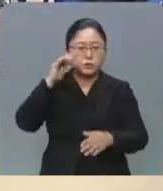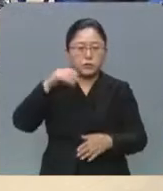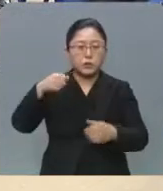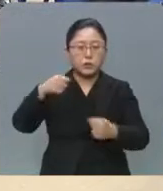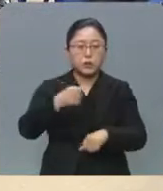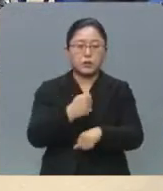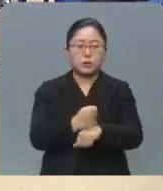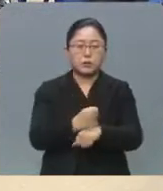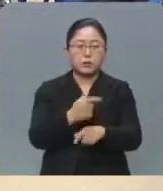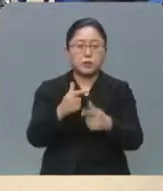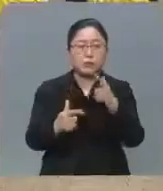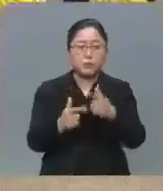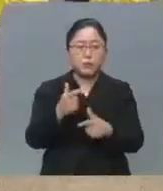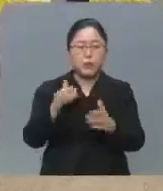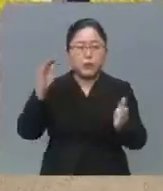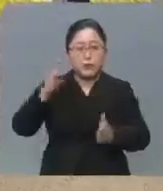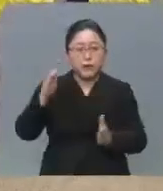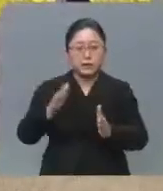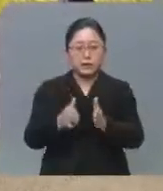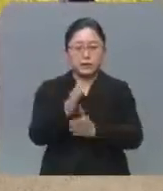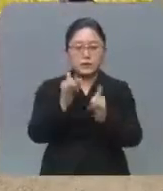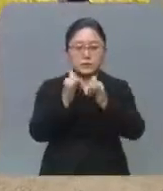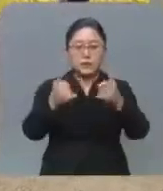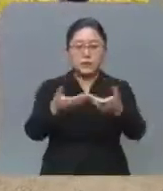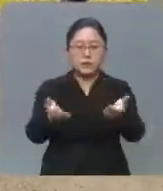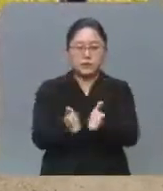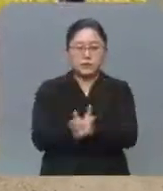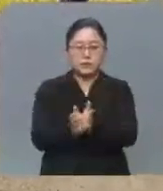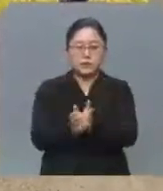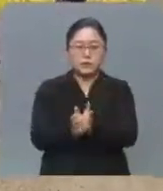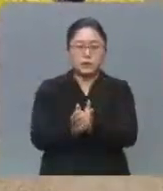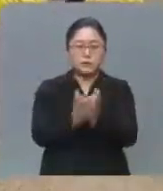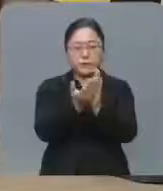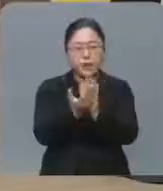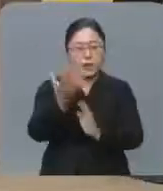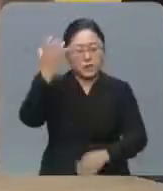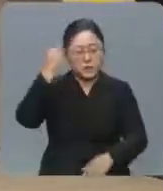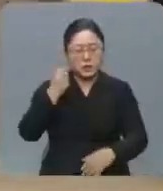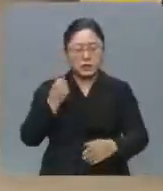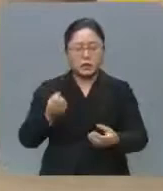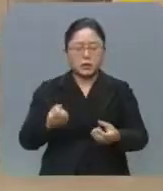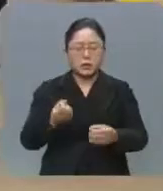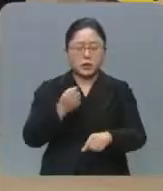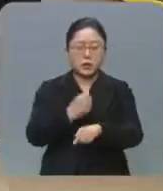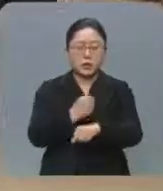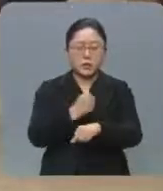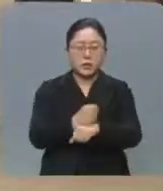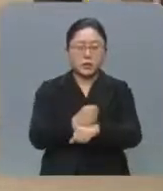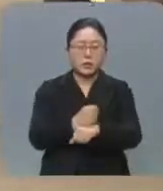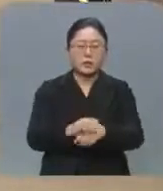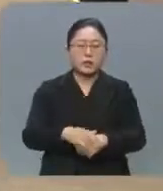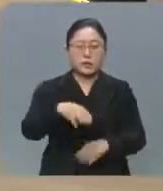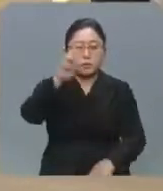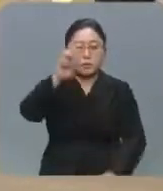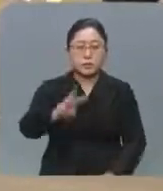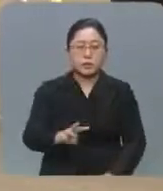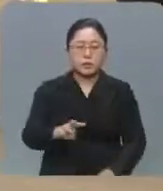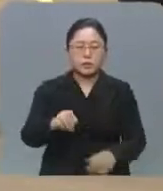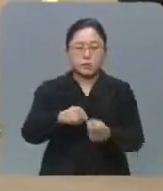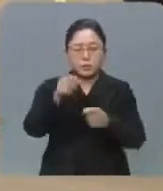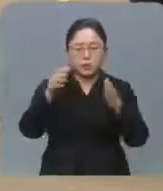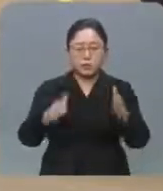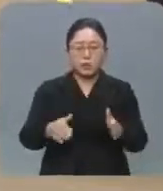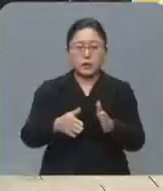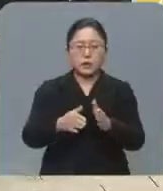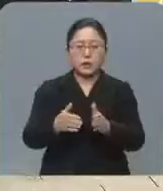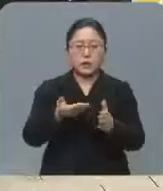열렸고 목포에서는 학생과 시민단체 등이 주관하는 세월호 기억하기 캠페인이 펼쳐졌습니다. 또 광주에선 오랫동안